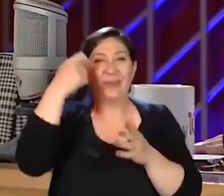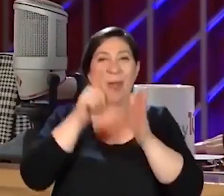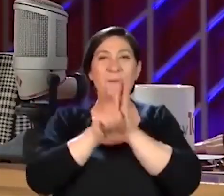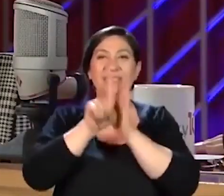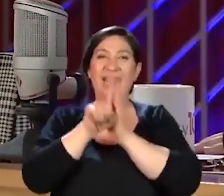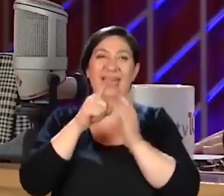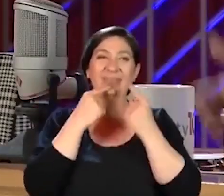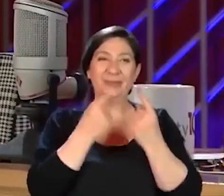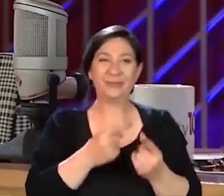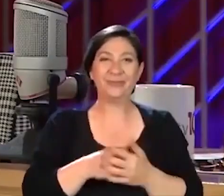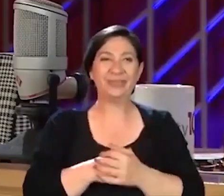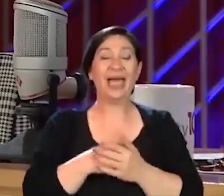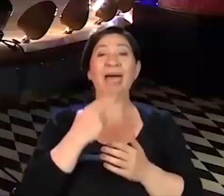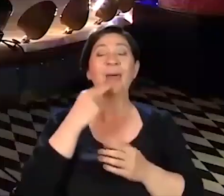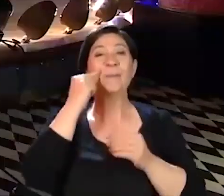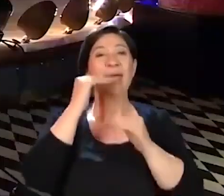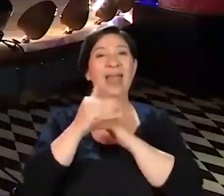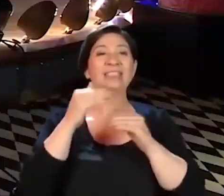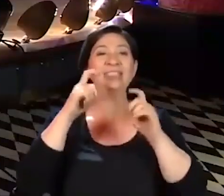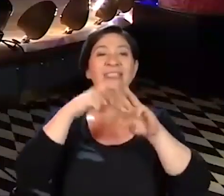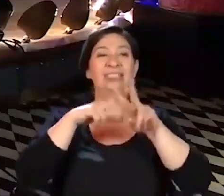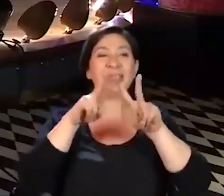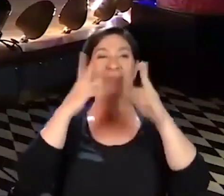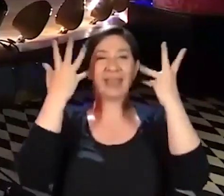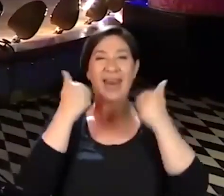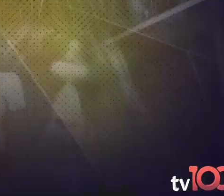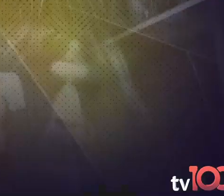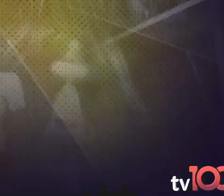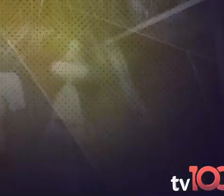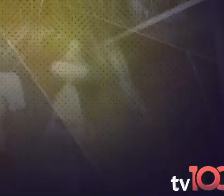tebrik ediyorum. Filminde başarılar diliyorum. Çok teşekkür ederim. Hanımlar beyler, Cem Gelinoğlu.